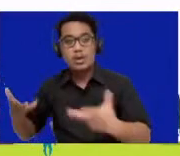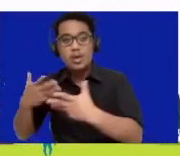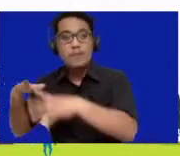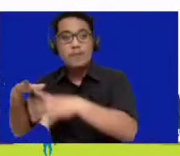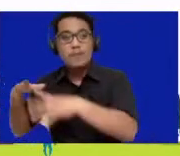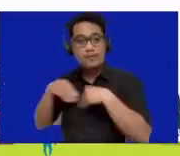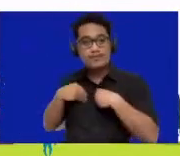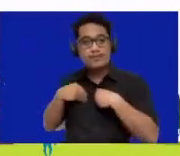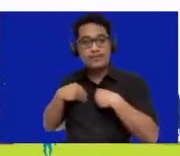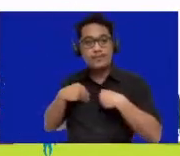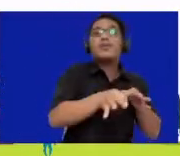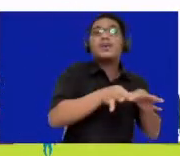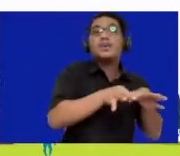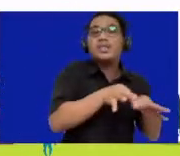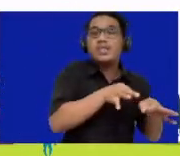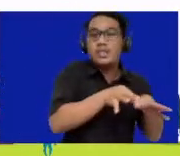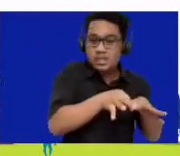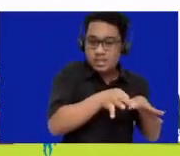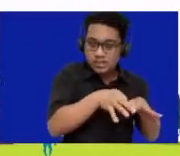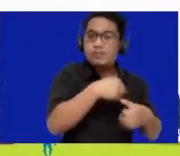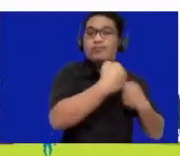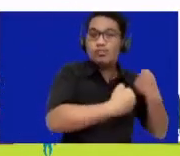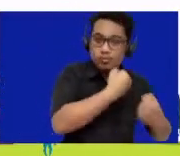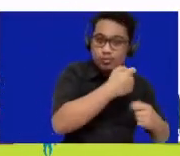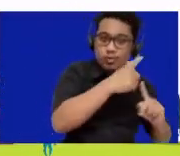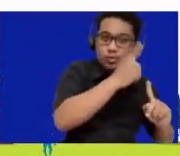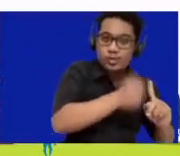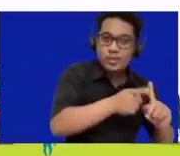dalam melaksanakan tugas, serta